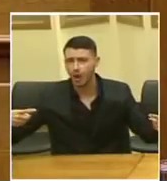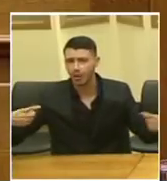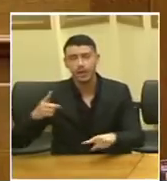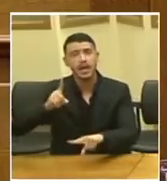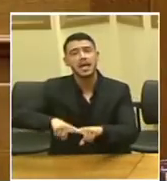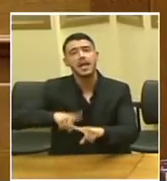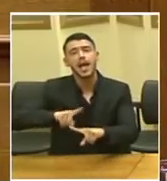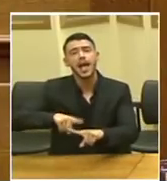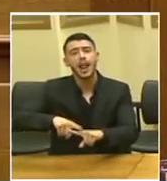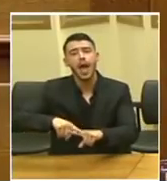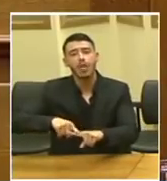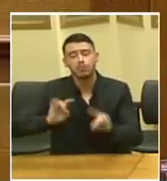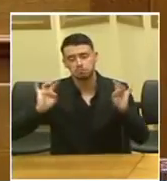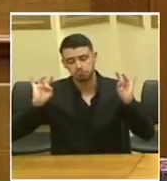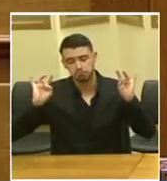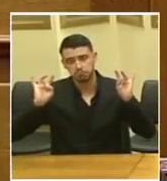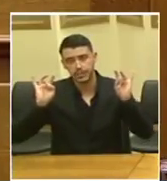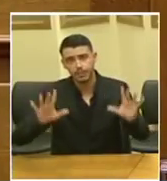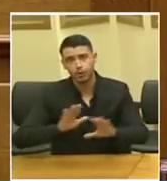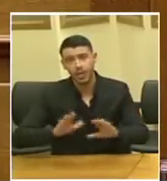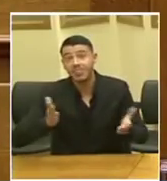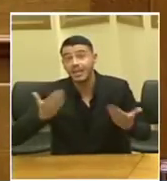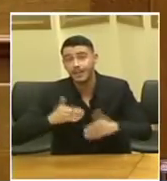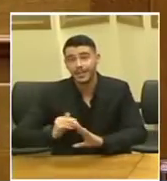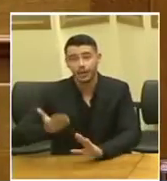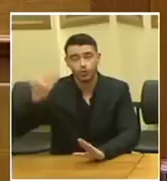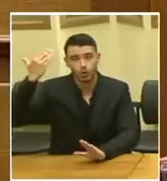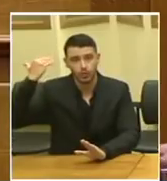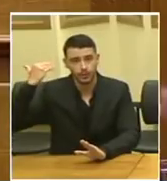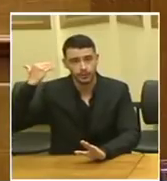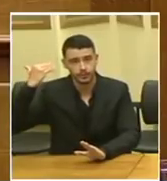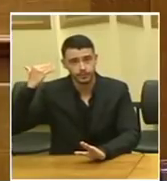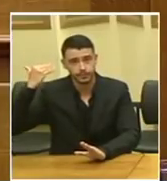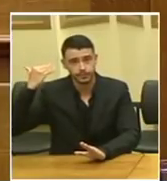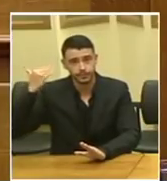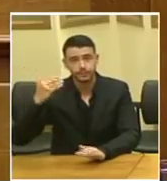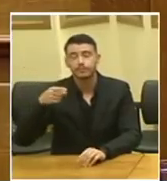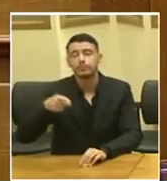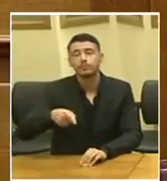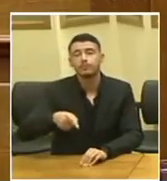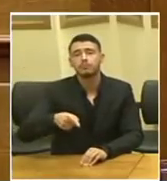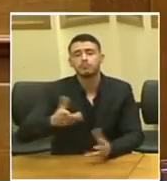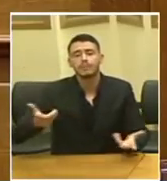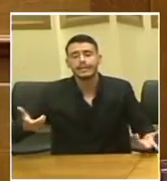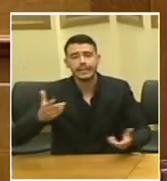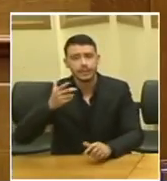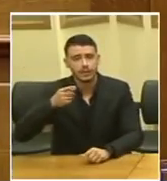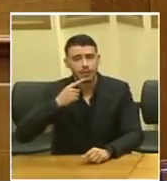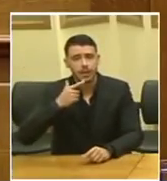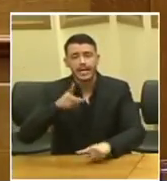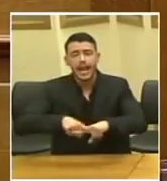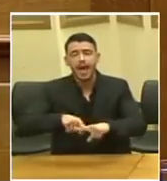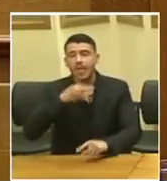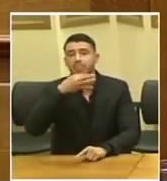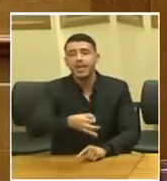πλευρά. Είχε μόνο τύχη να έχει τον κύριο Παπινιώτη το 1977, ο οποίος κάνει ότι είναι ο μόνος ειδικός επί των γλωσσών. Αλλά